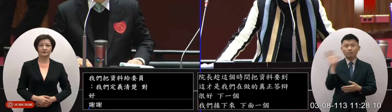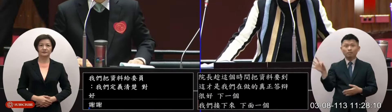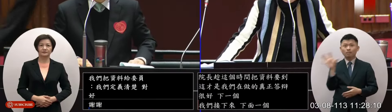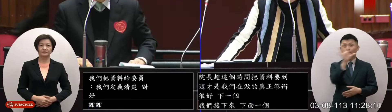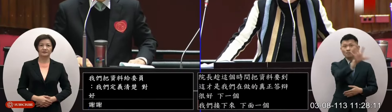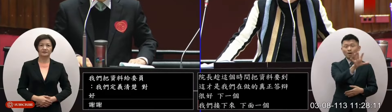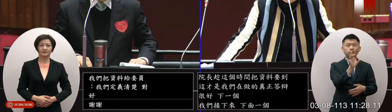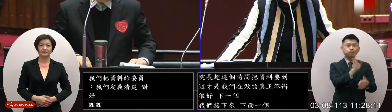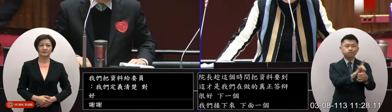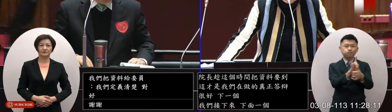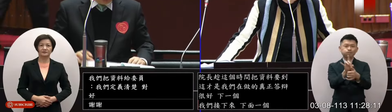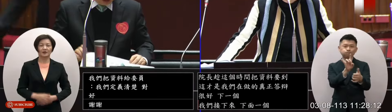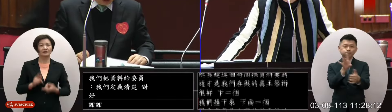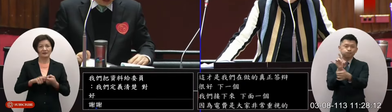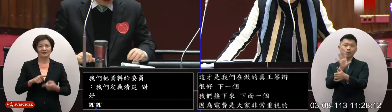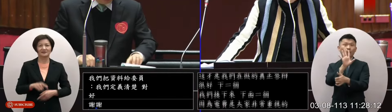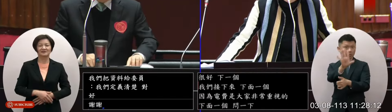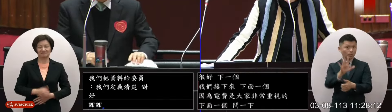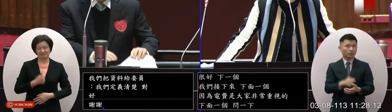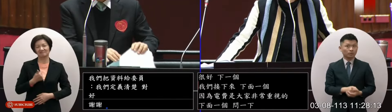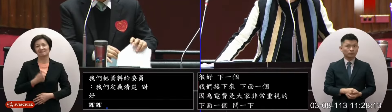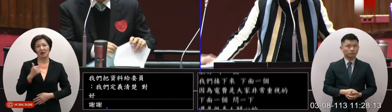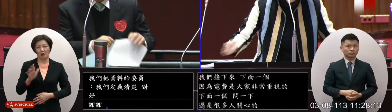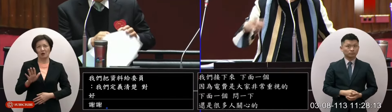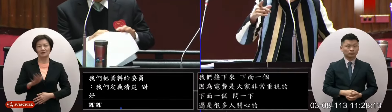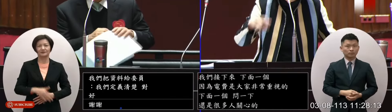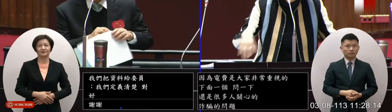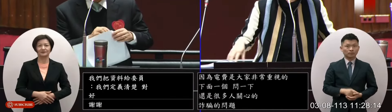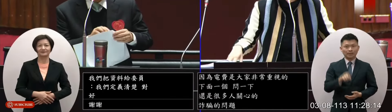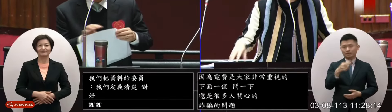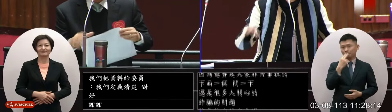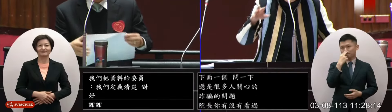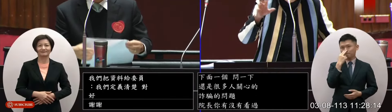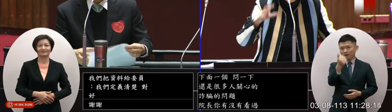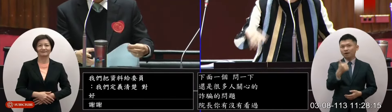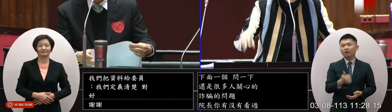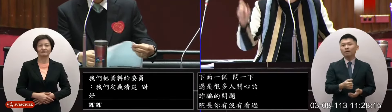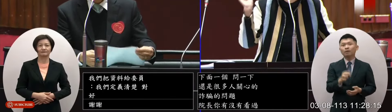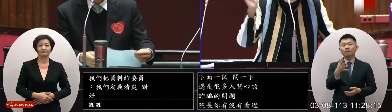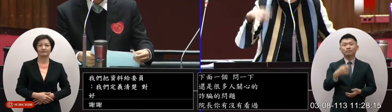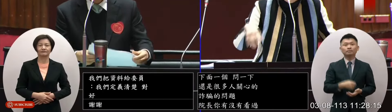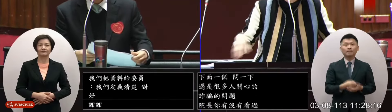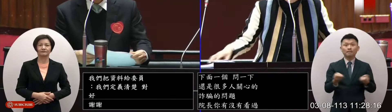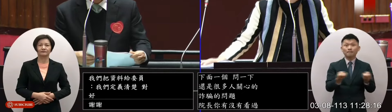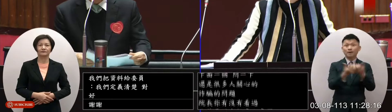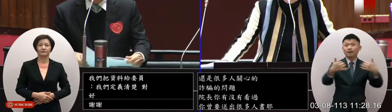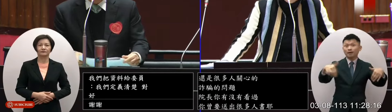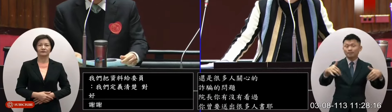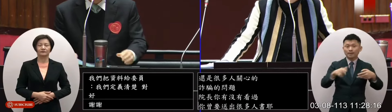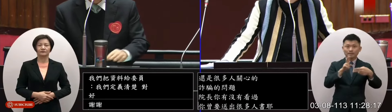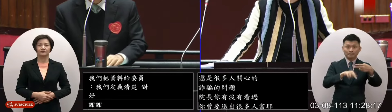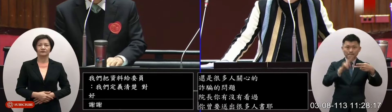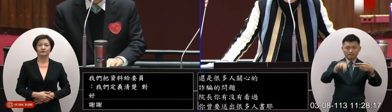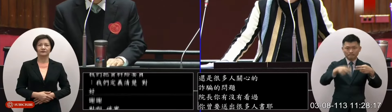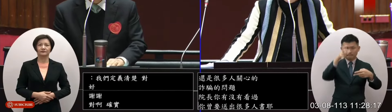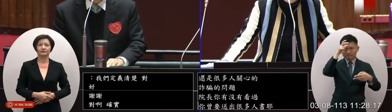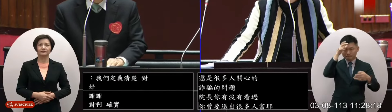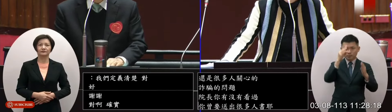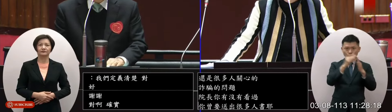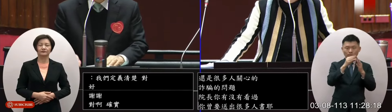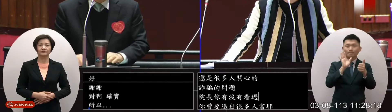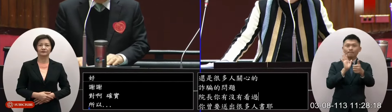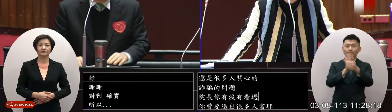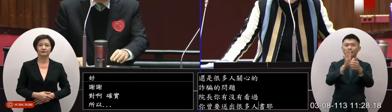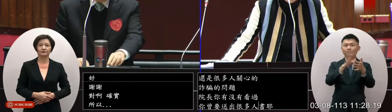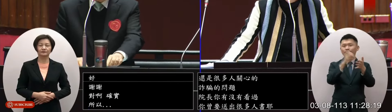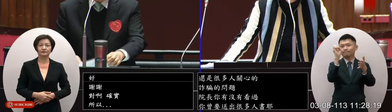上我们这个诈骗集团当中了， 确实。 对，不过你的运气蛮好的，你都还没有发生之前，我们刑事警察局已经帮你把它移除了，